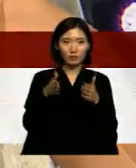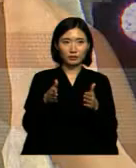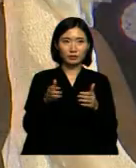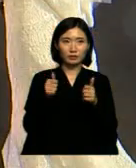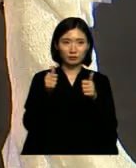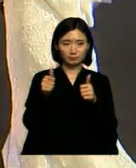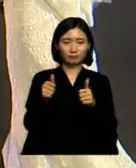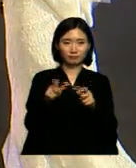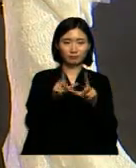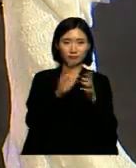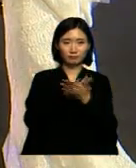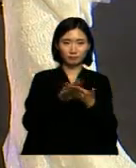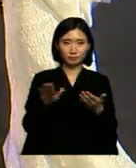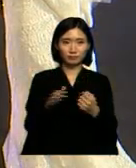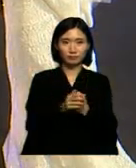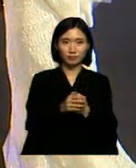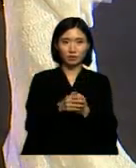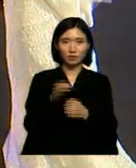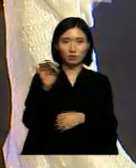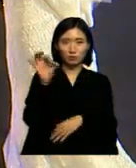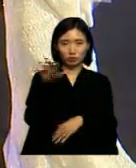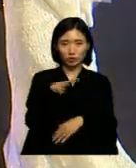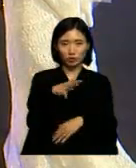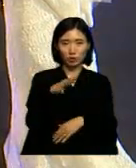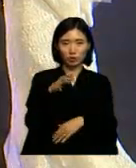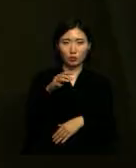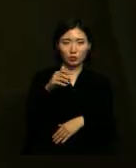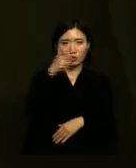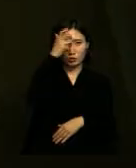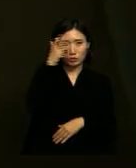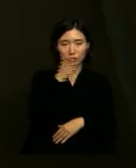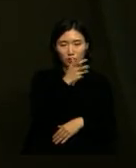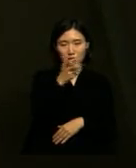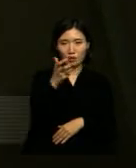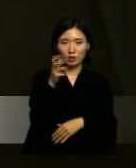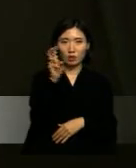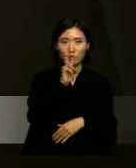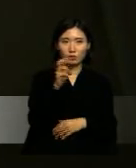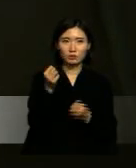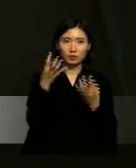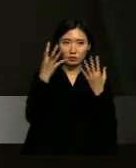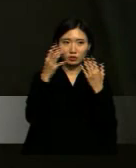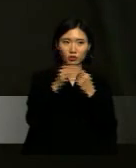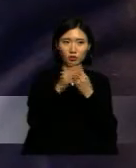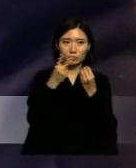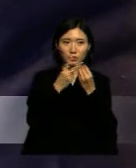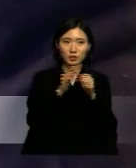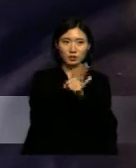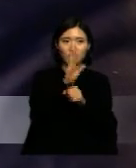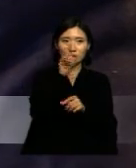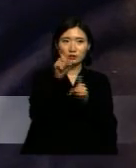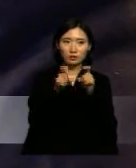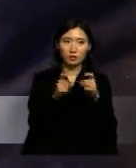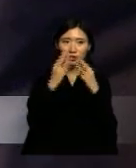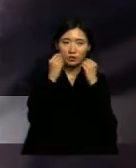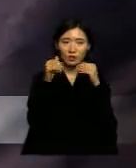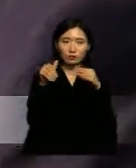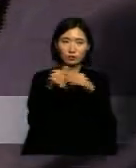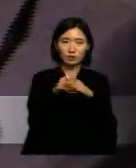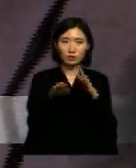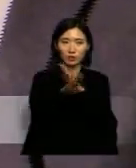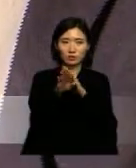살겠습니다. 서원밸리가 무료 자선 콘서트에 이어 두 번째 사랑 실천, 다문화 가정 합동 결혼식을